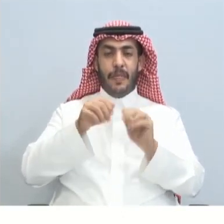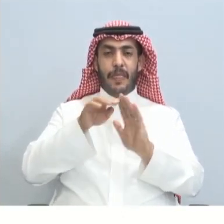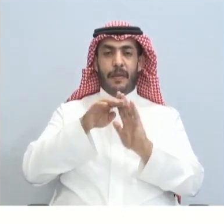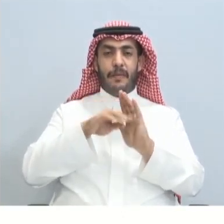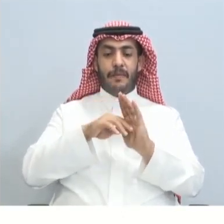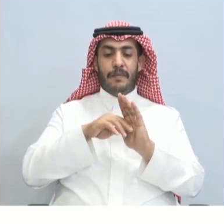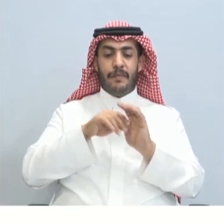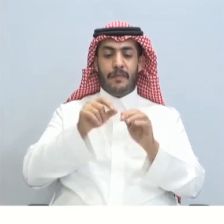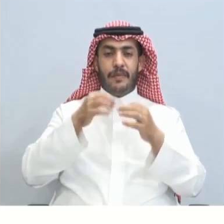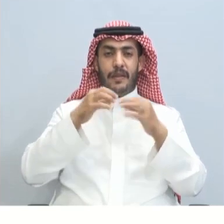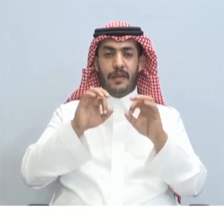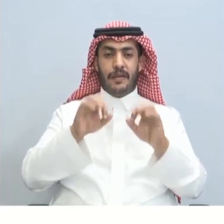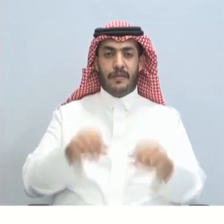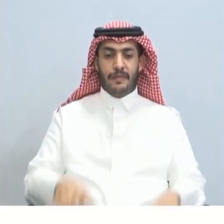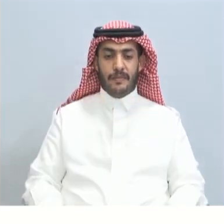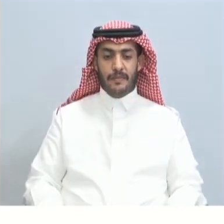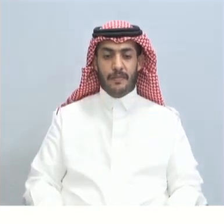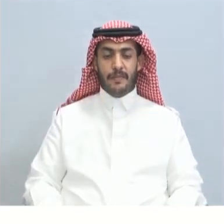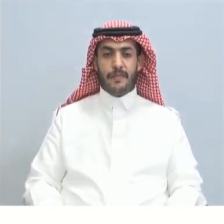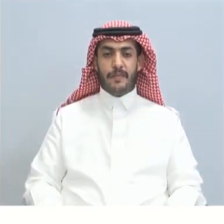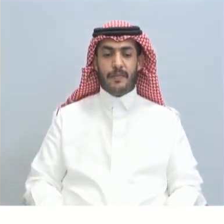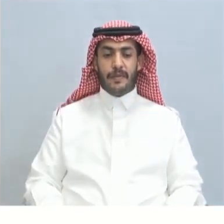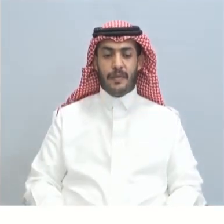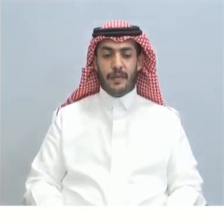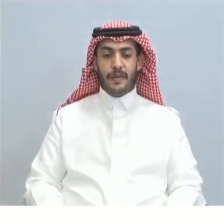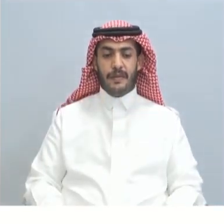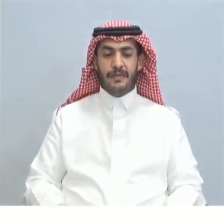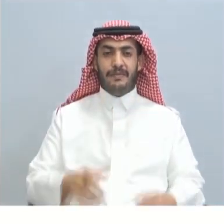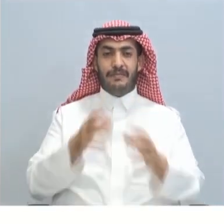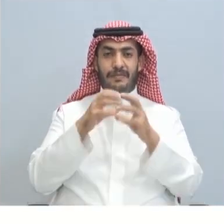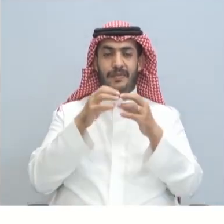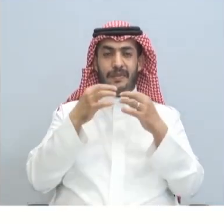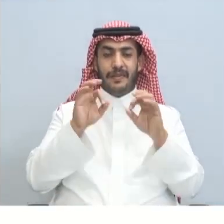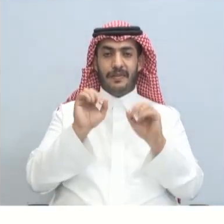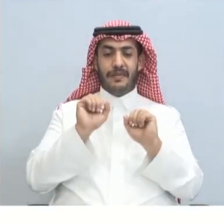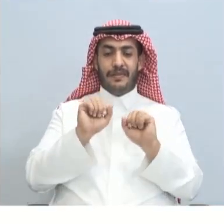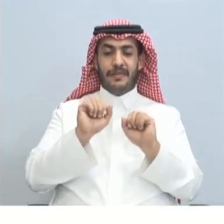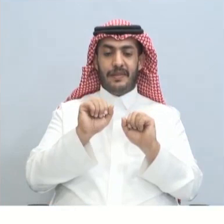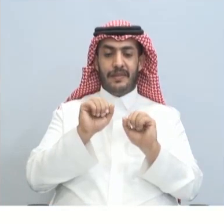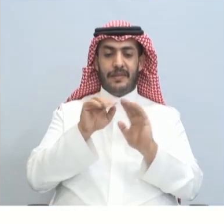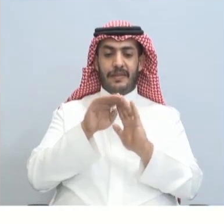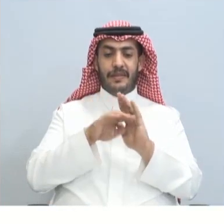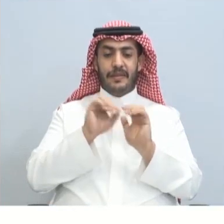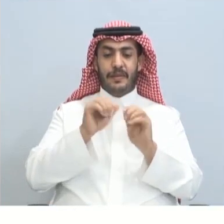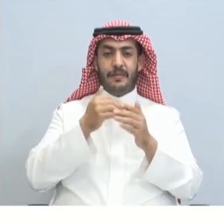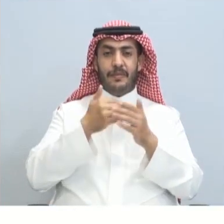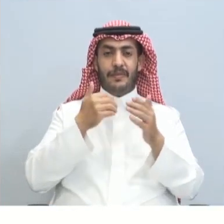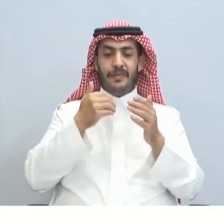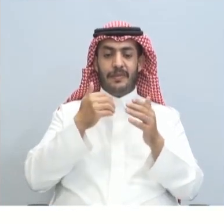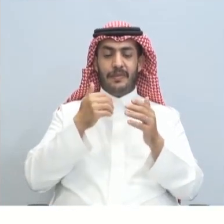تطلقها هذه الموارد هناك تعاريف عده لمصطلح الاستشعار عن